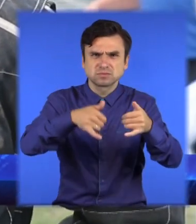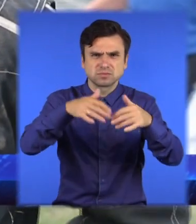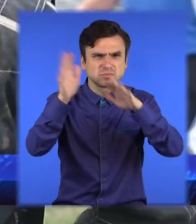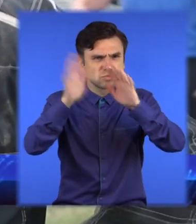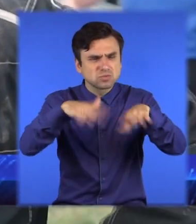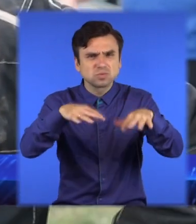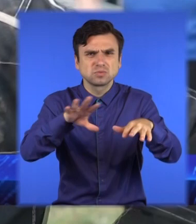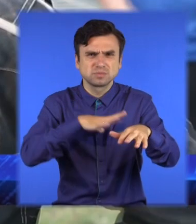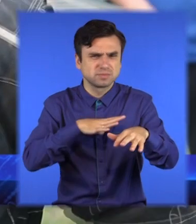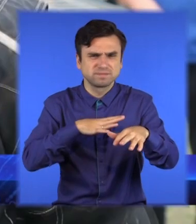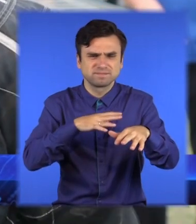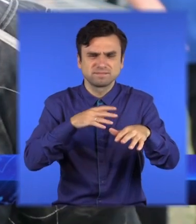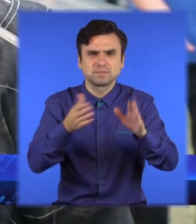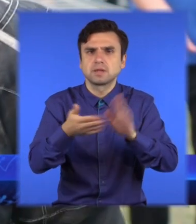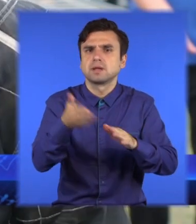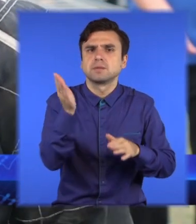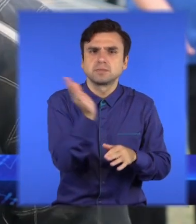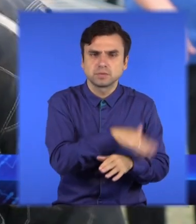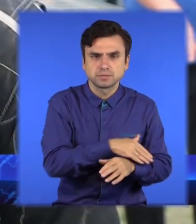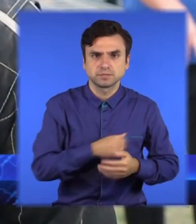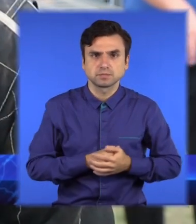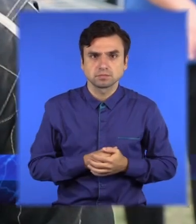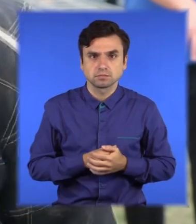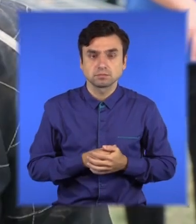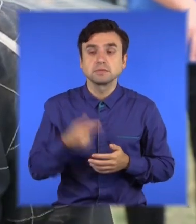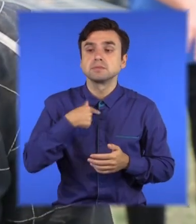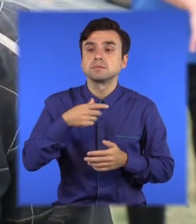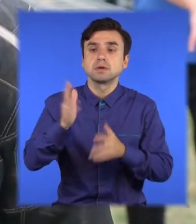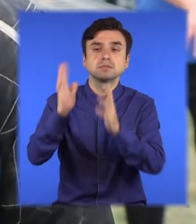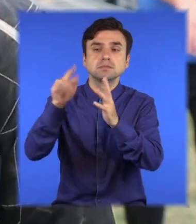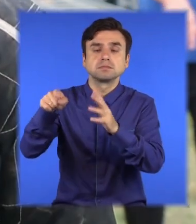Каждый выезд – это каждый выезд по-своему. Это все равно, что